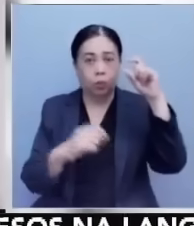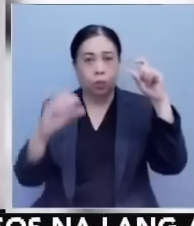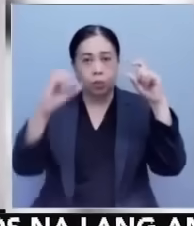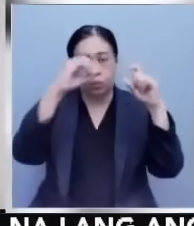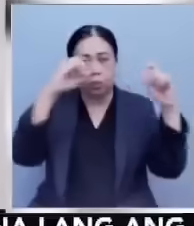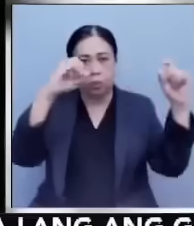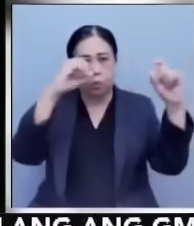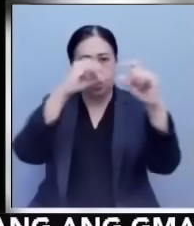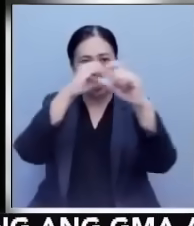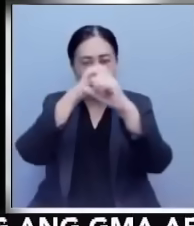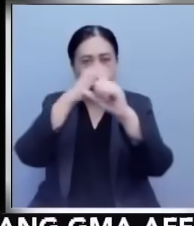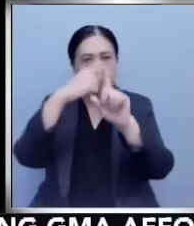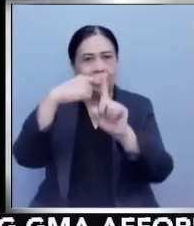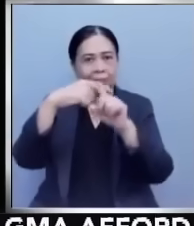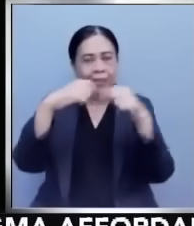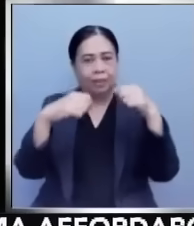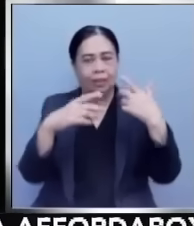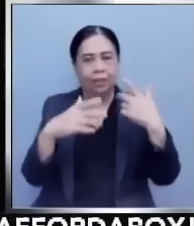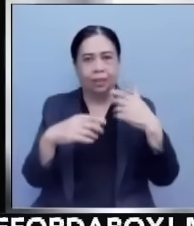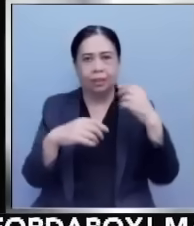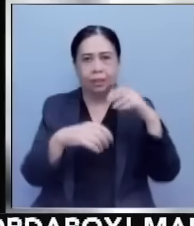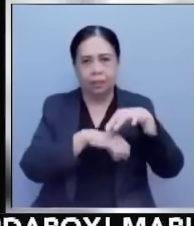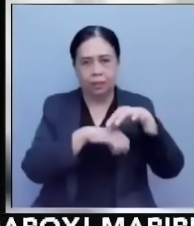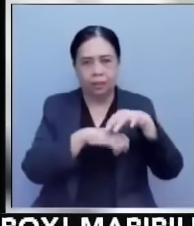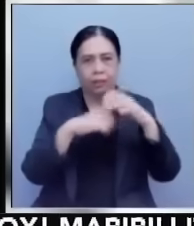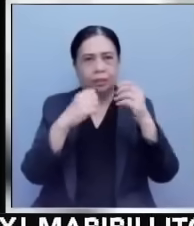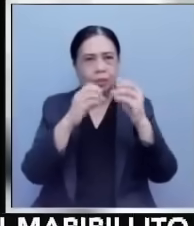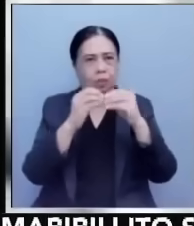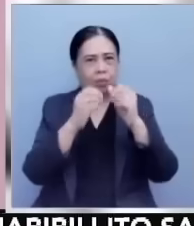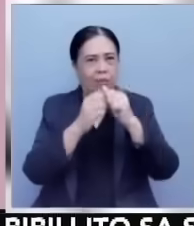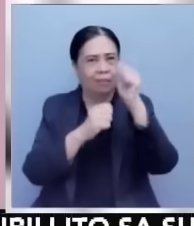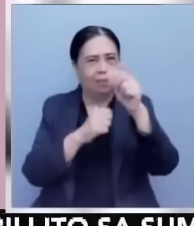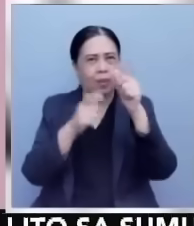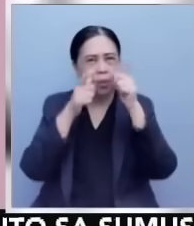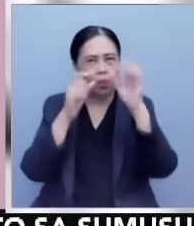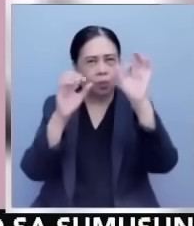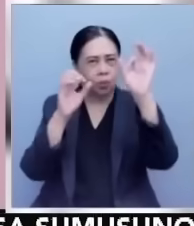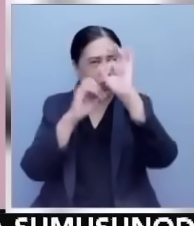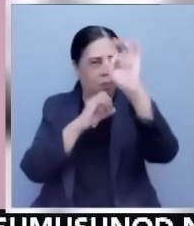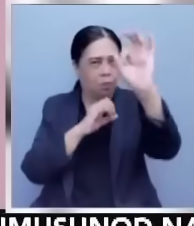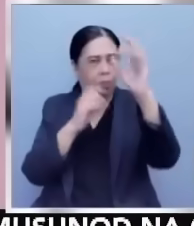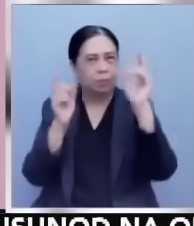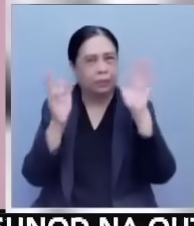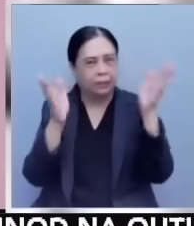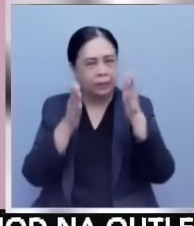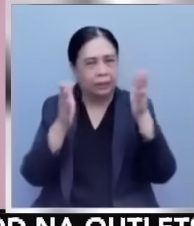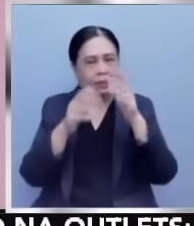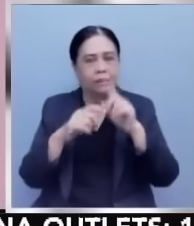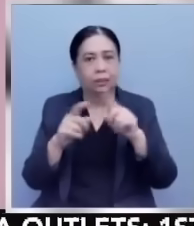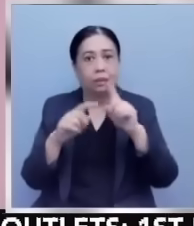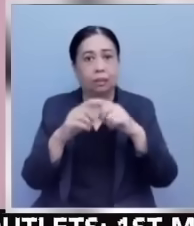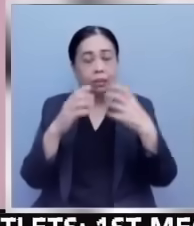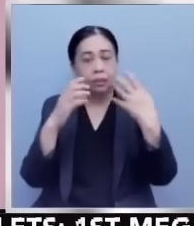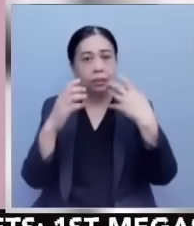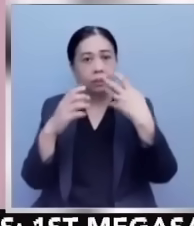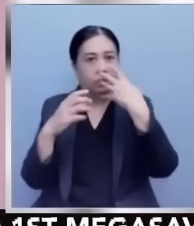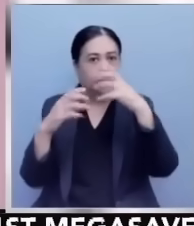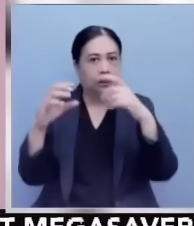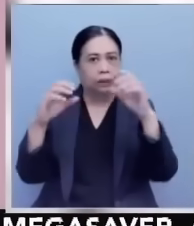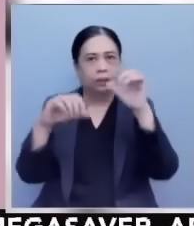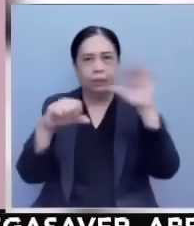daigdig, pero dahil mas malayo ang buwan, tila mas maliit itong tignan. Kaya ang araw na di nito lubos na